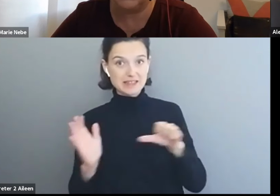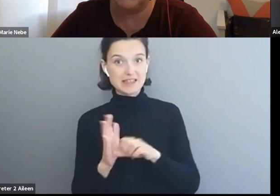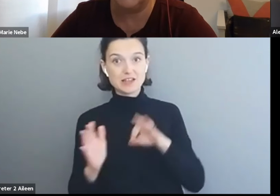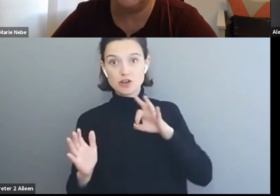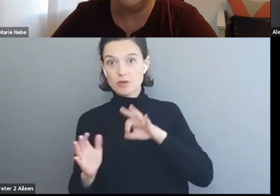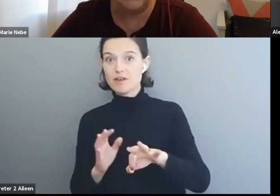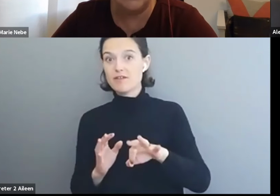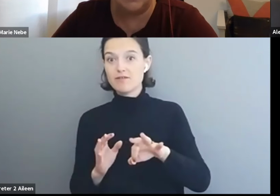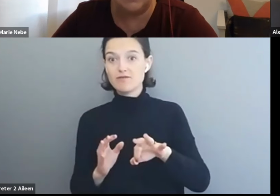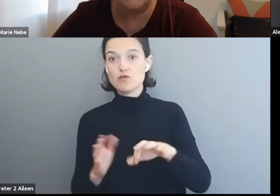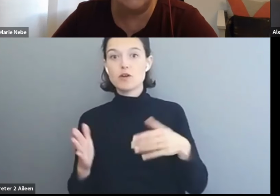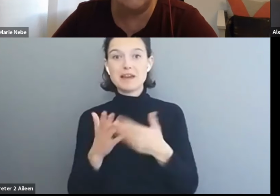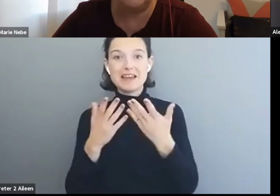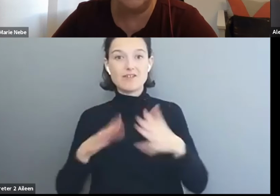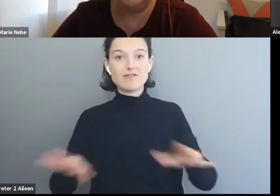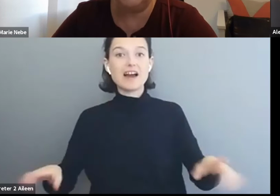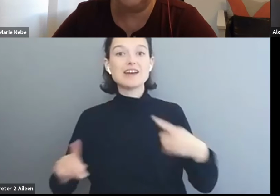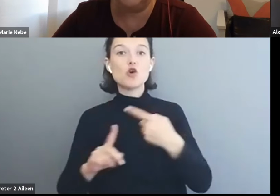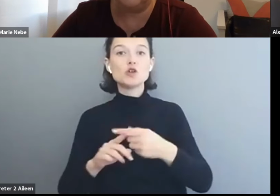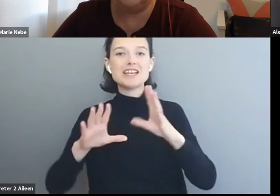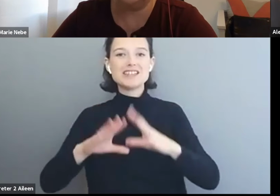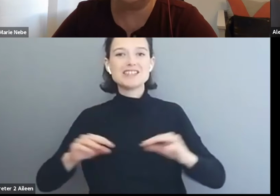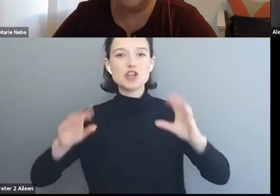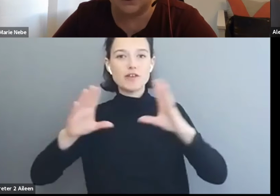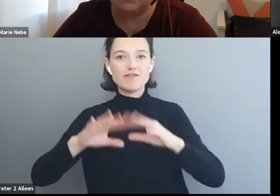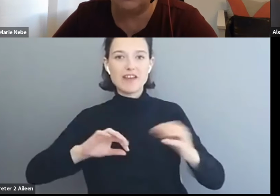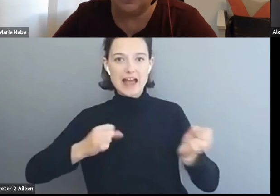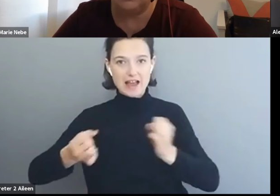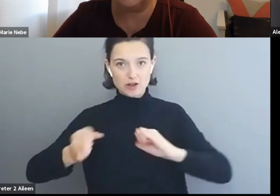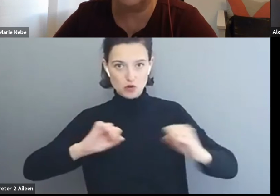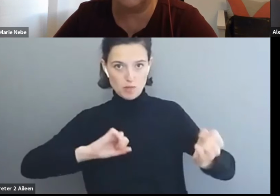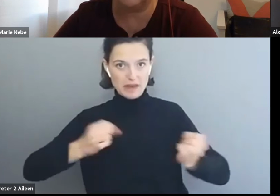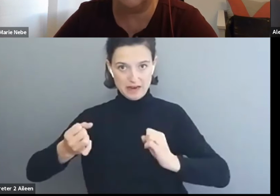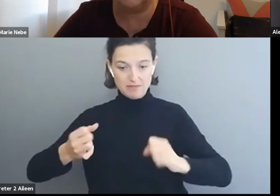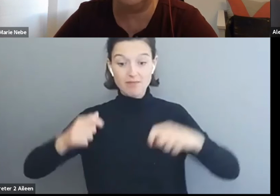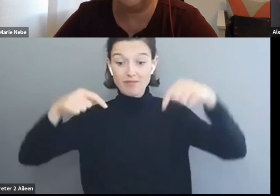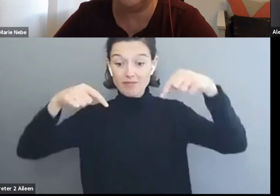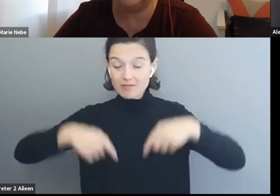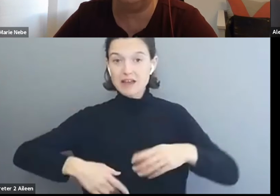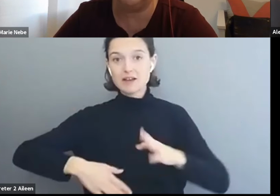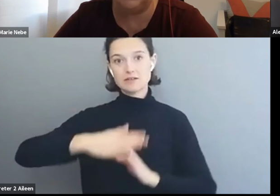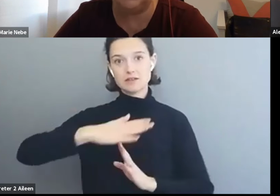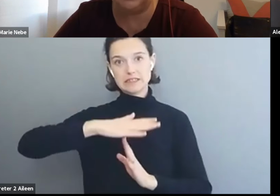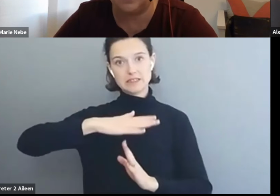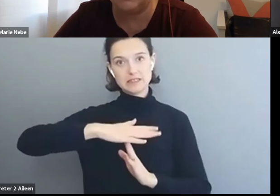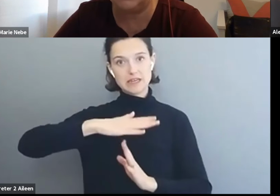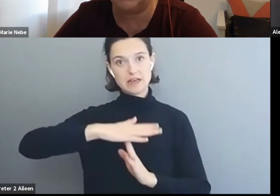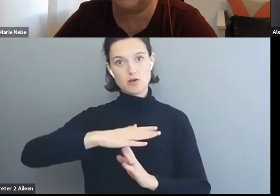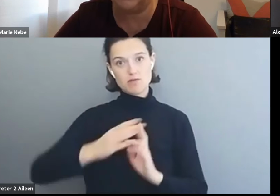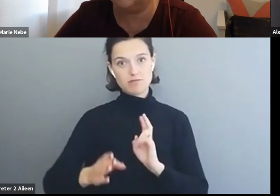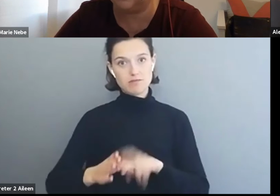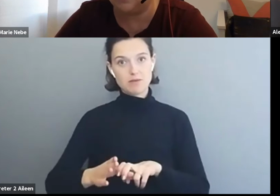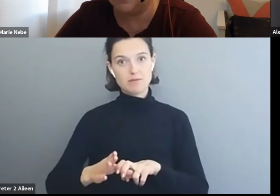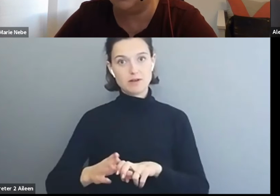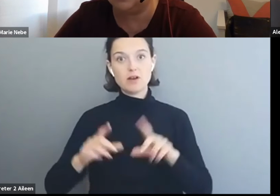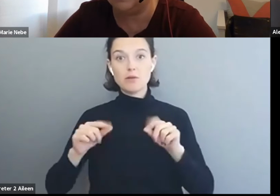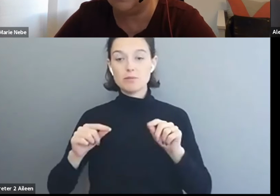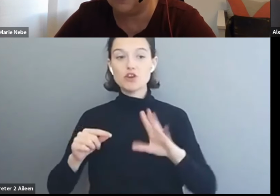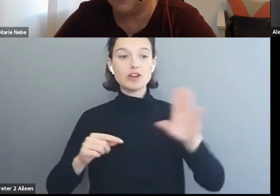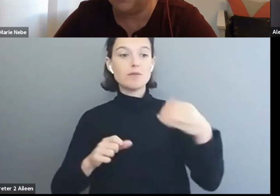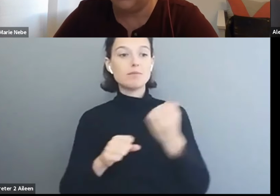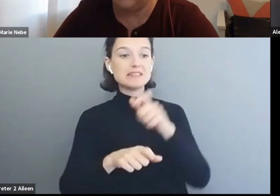ganz Deutschland, ist angesiedelt innerhalb der Telekom und sorgt dafür, dass unsere Mitarbeiter am digitalen Arbeitsplatz barrierefrei